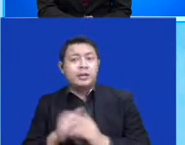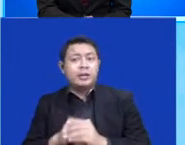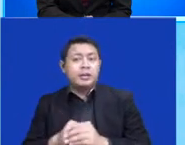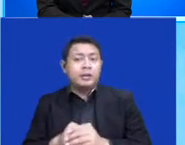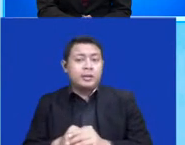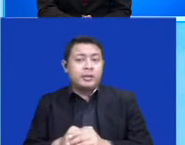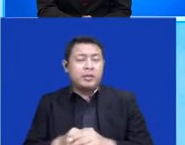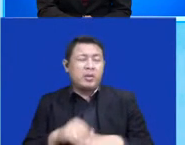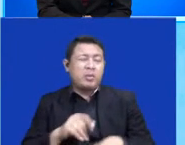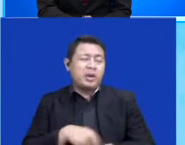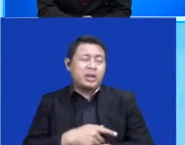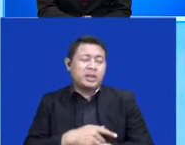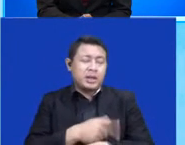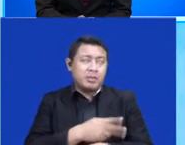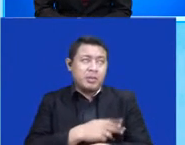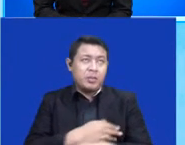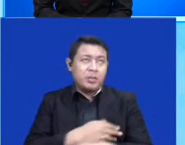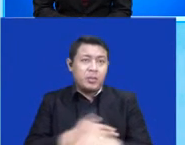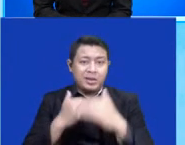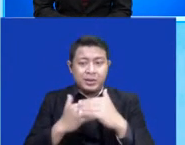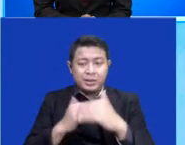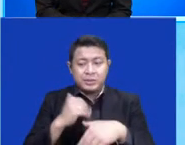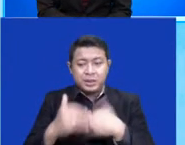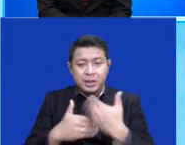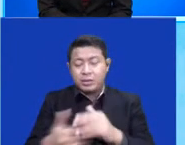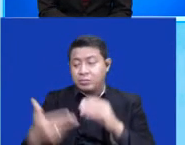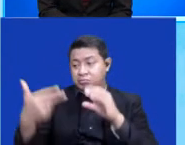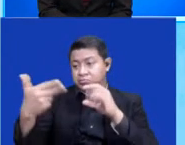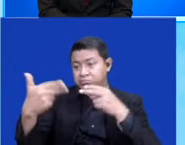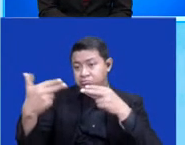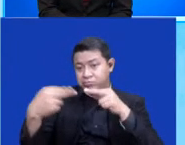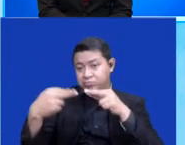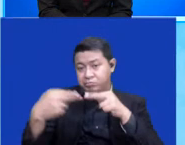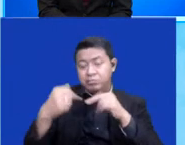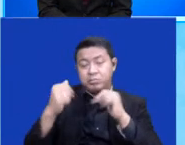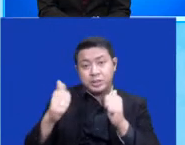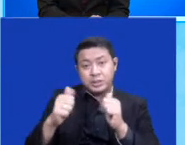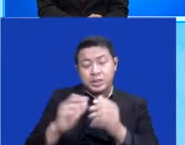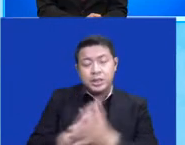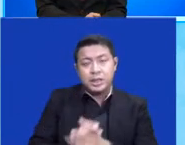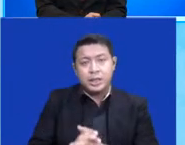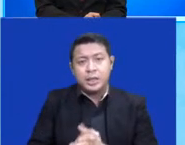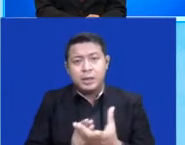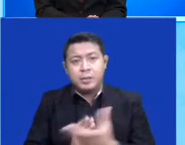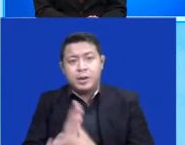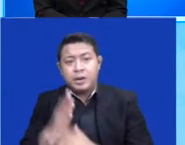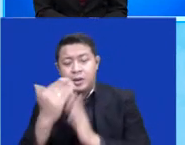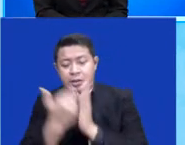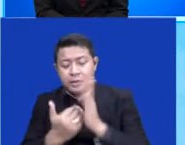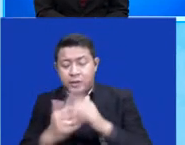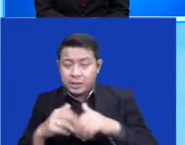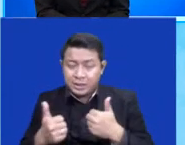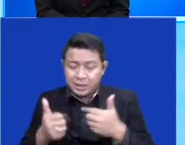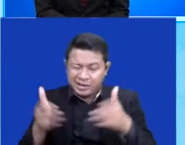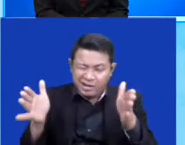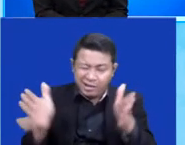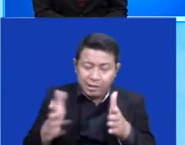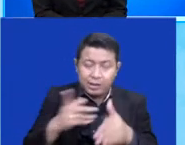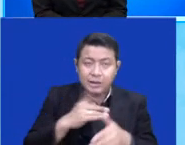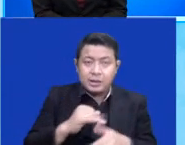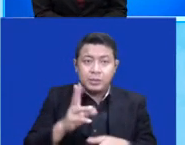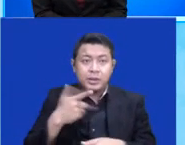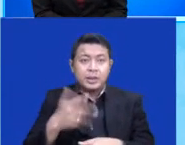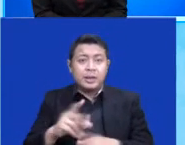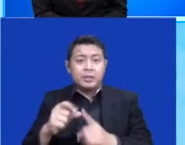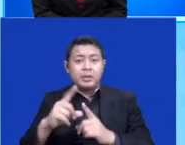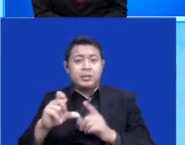terbatas nanti mungkin tetap bisa dilakukan tatap muka. Tentu saja dengan mengikuti protokol kesehatan yang sangat ketat seperti kami di plan kalau setiap